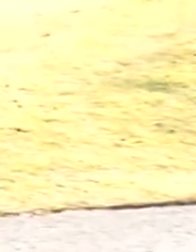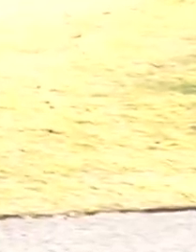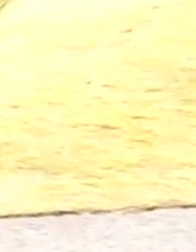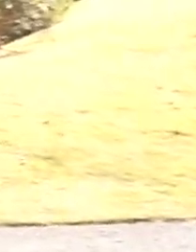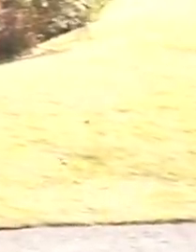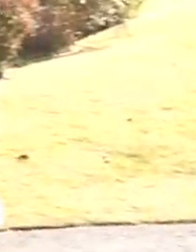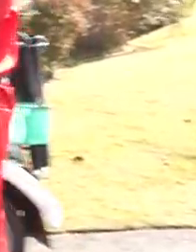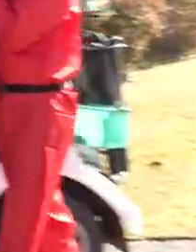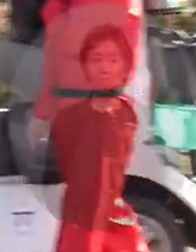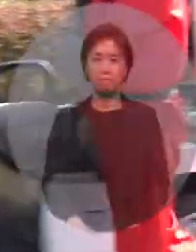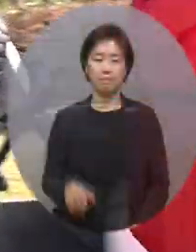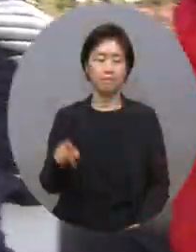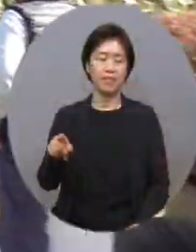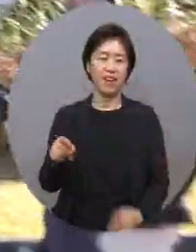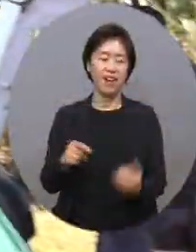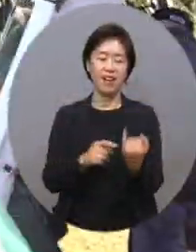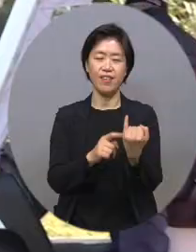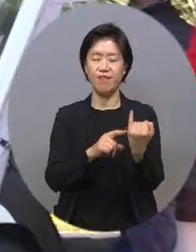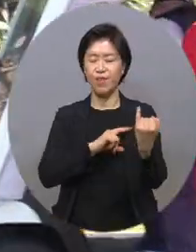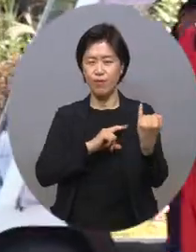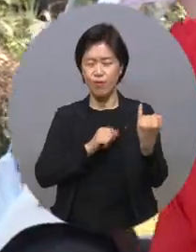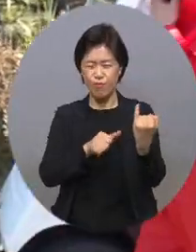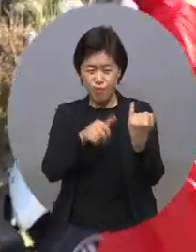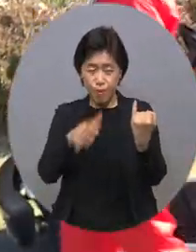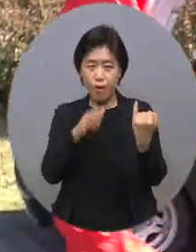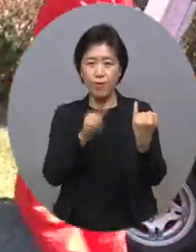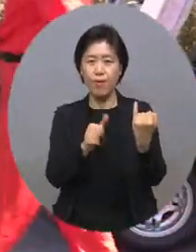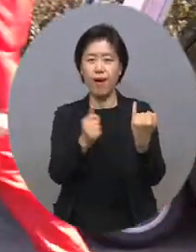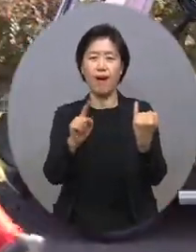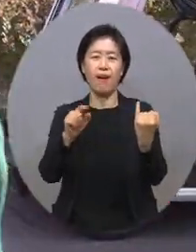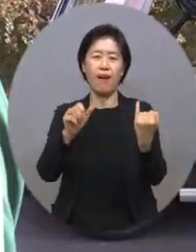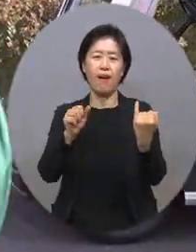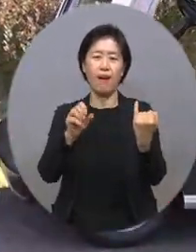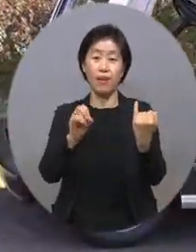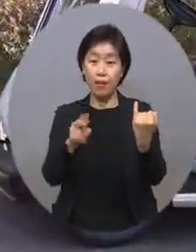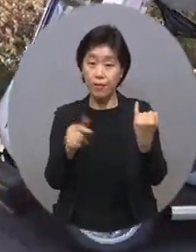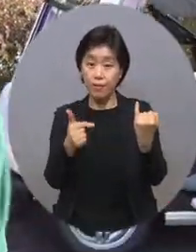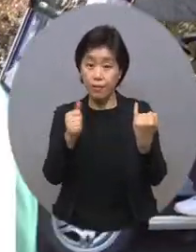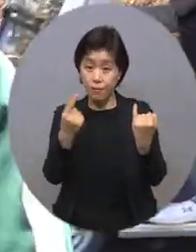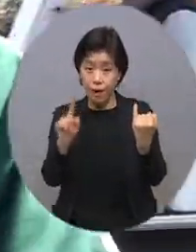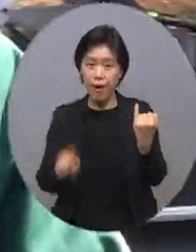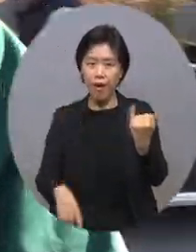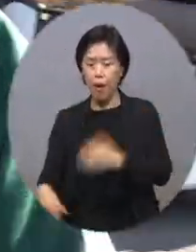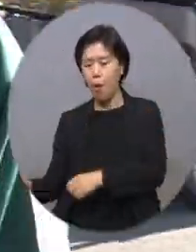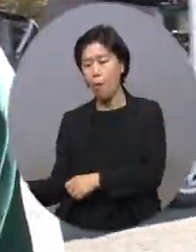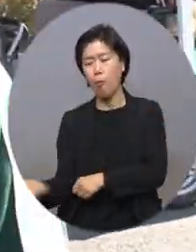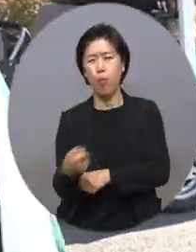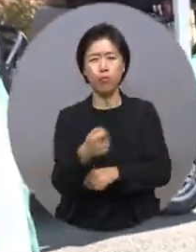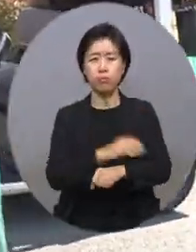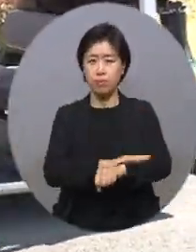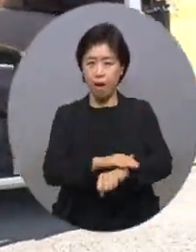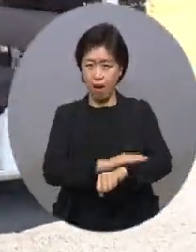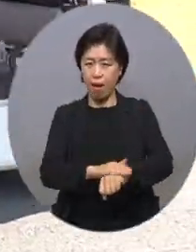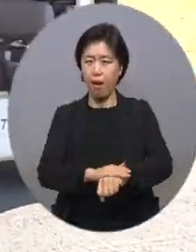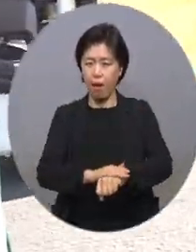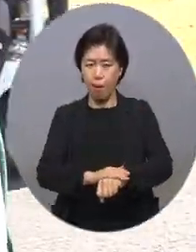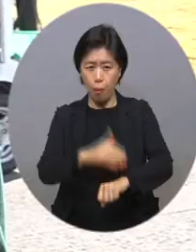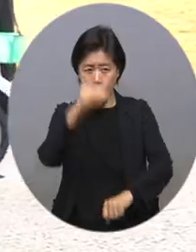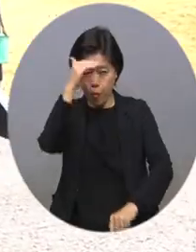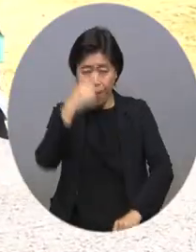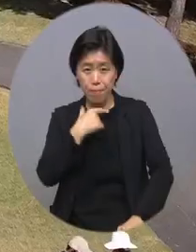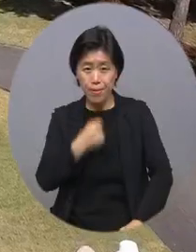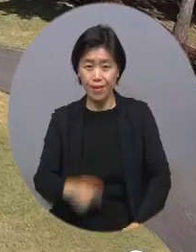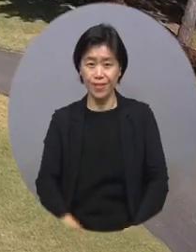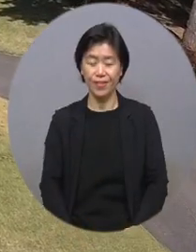네, 그 유명한 하야나 씨의 리듬이 살아있는 샷을 한번 보겠습니다.